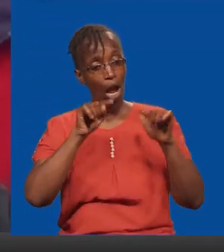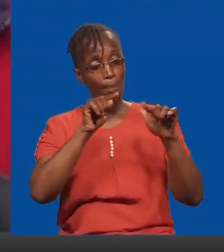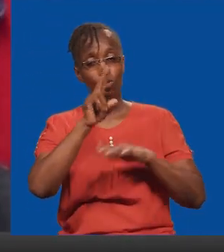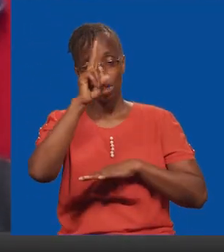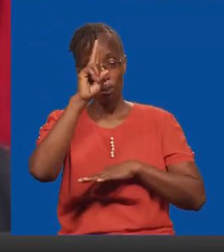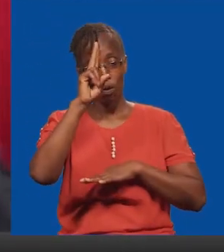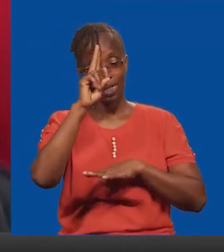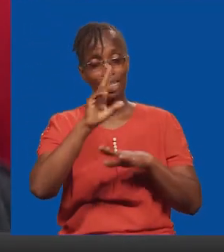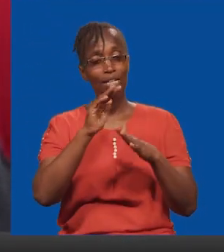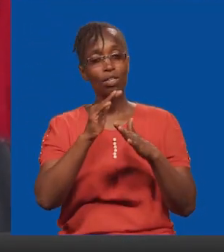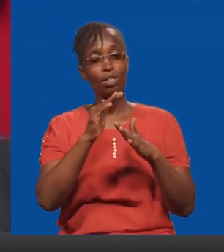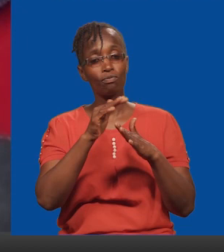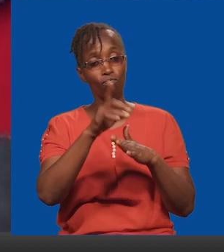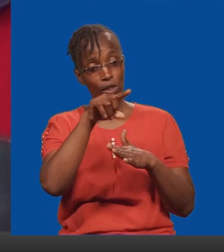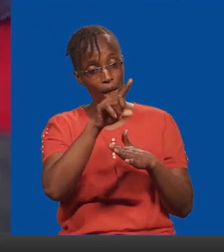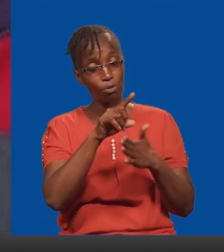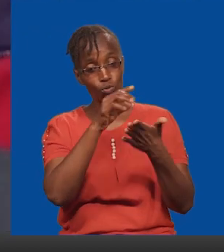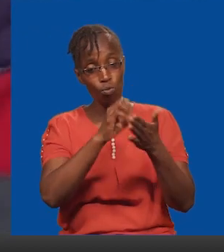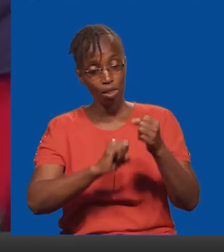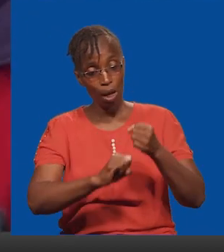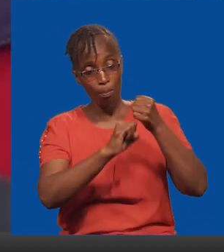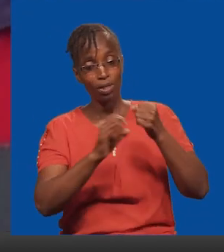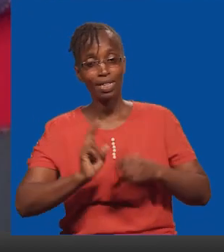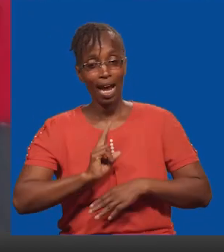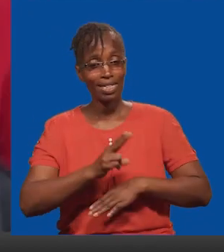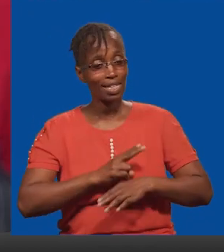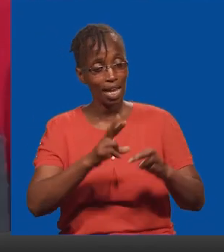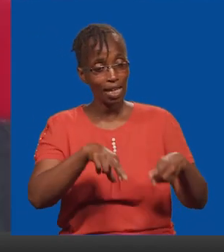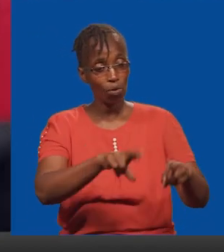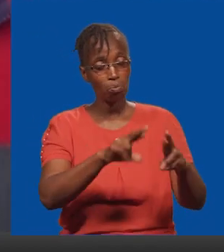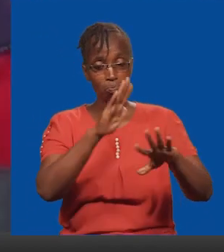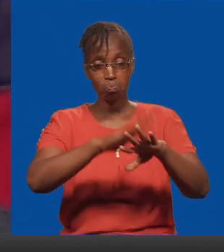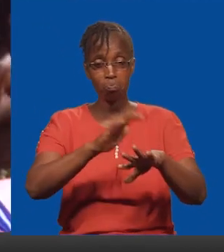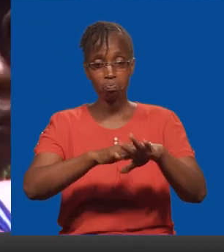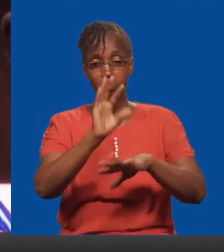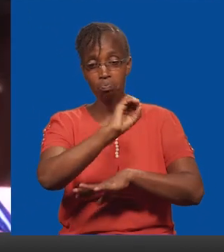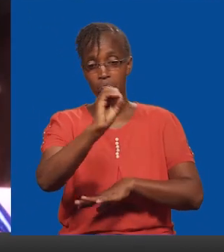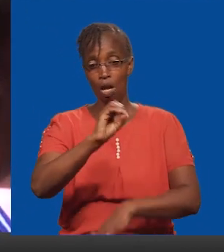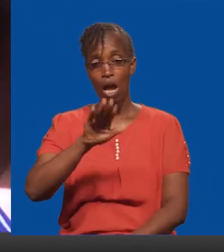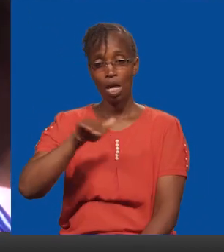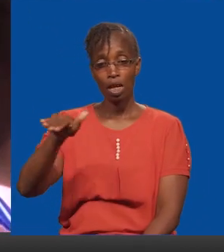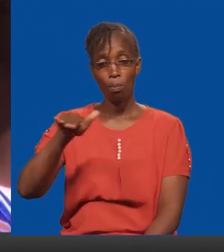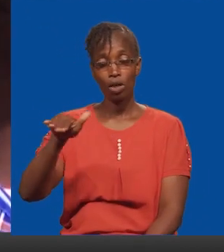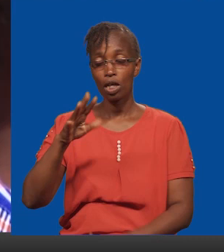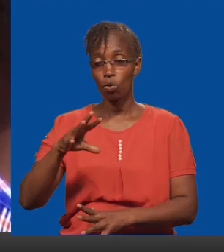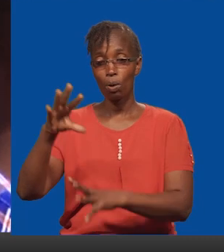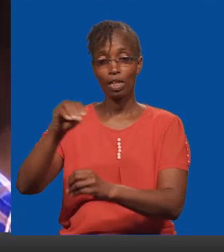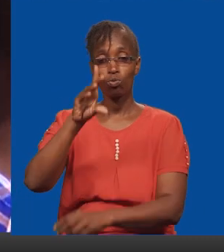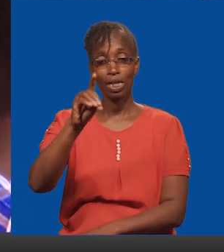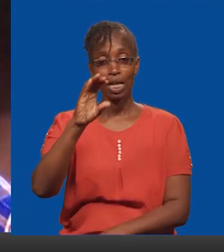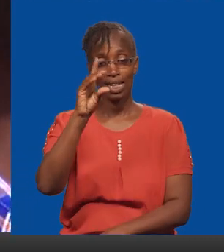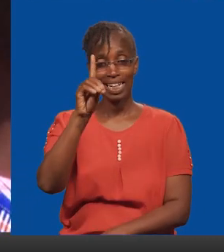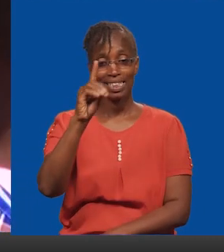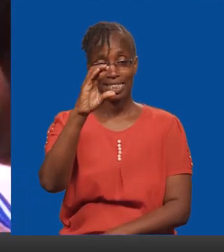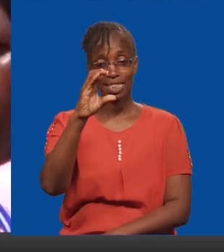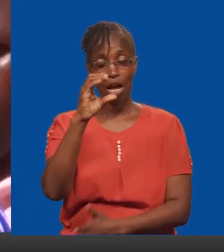ndio tulikuja kwa polisi ili watusaidie kufanya nini, kwa sababu barabara inaharibika. In the morning we